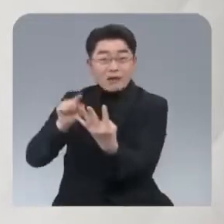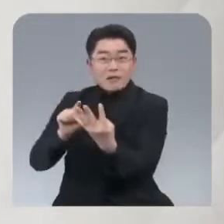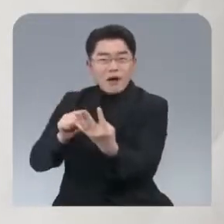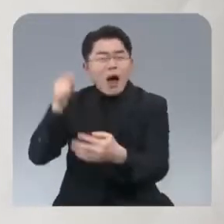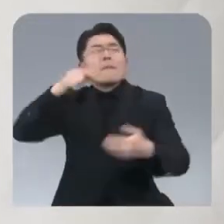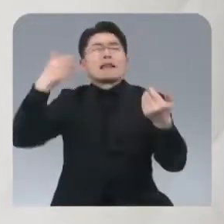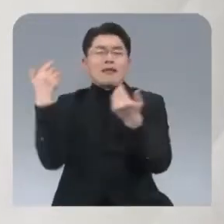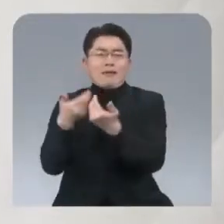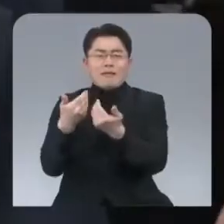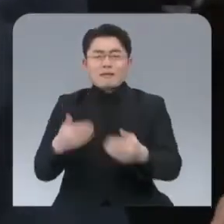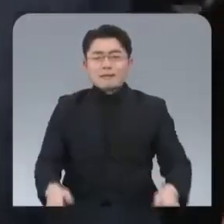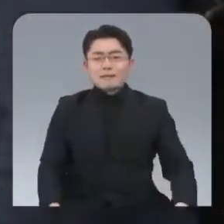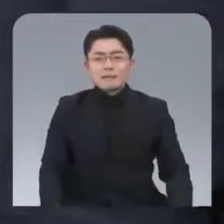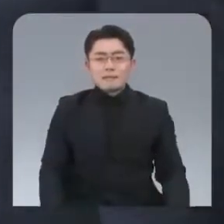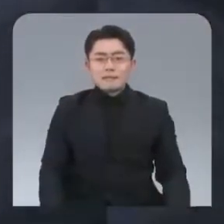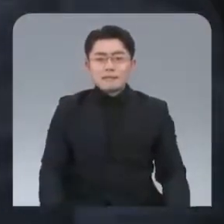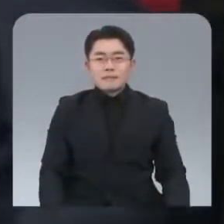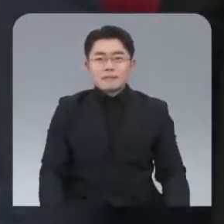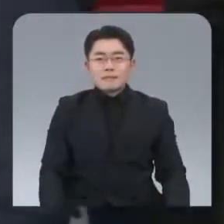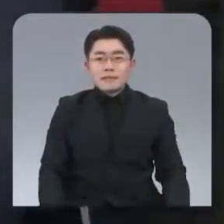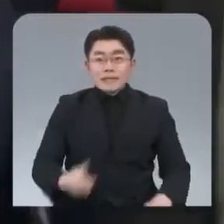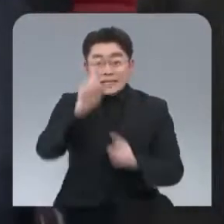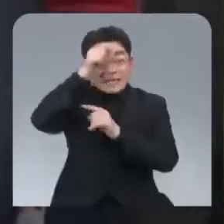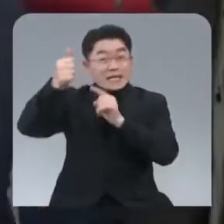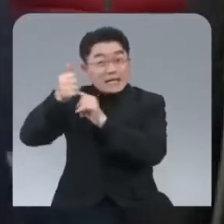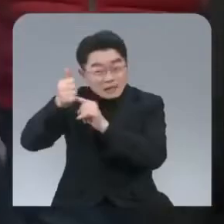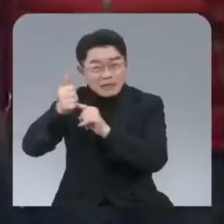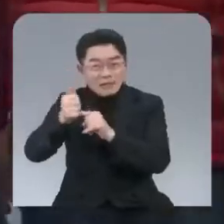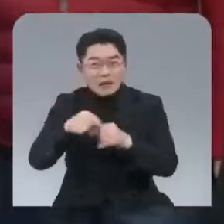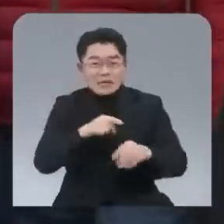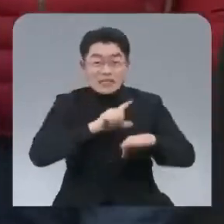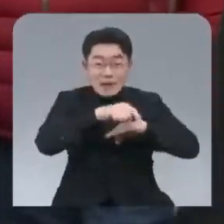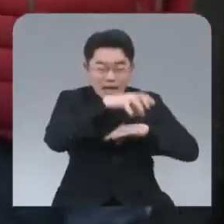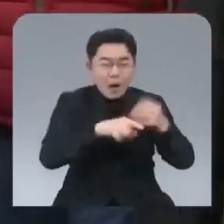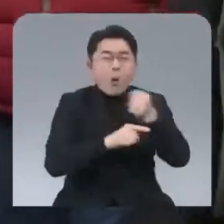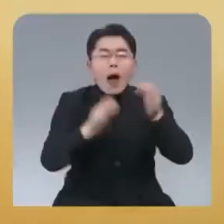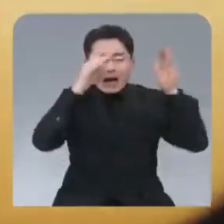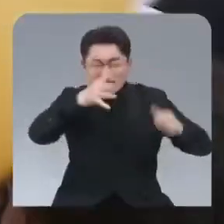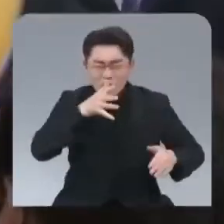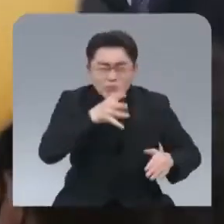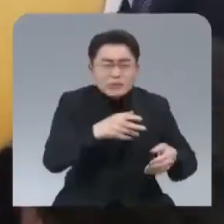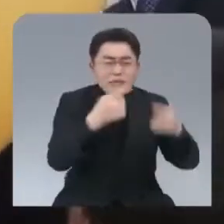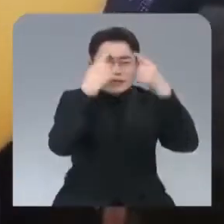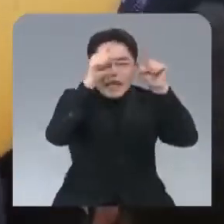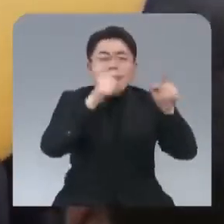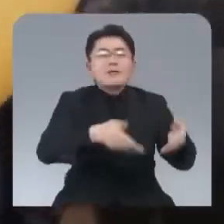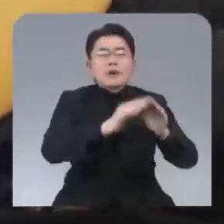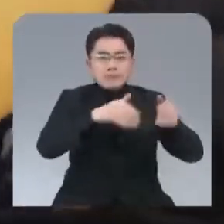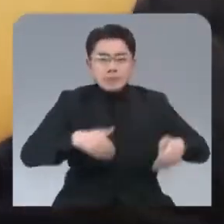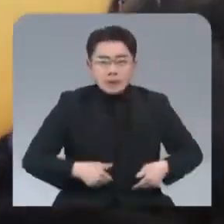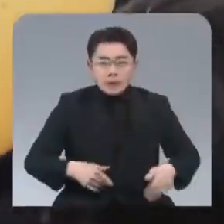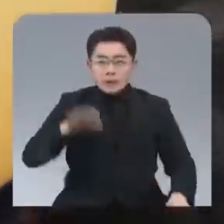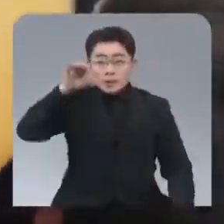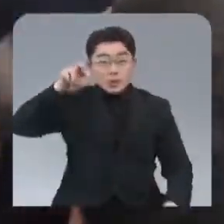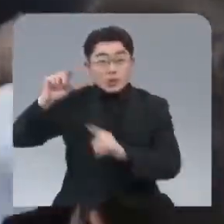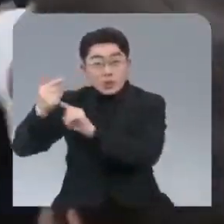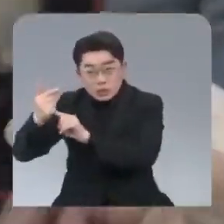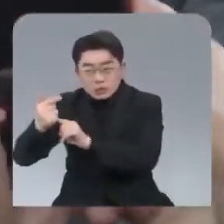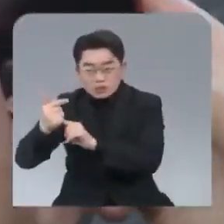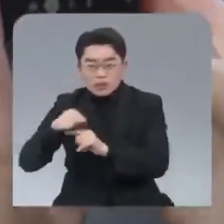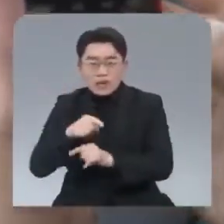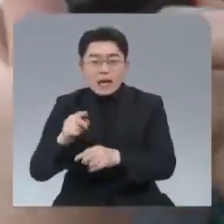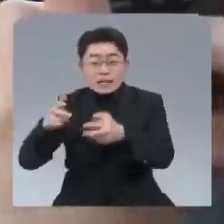반대 의견 이제 명 후보는 과학 기술 중심의 지방 대학을 민성 10 후보는 산악 문화 평 의